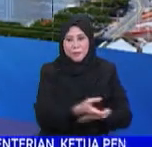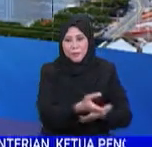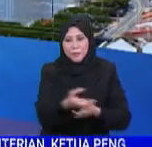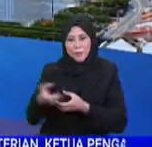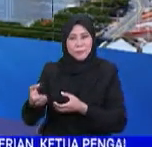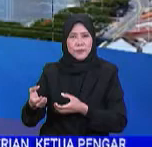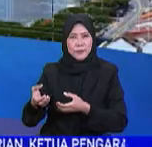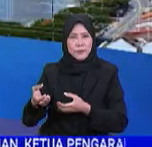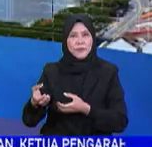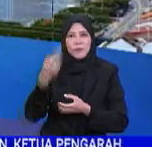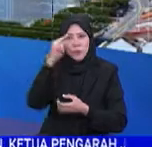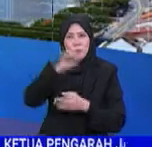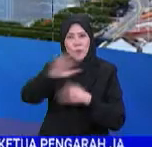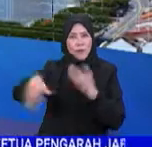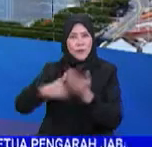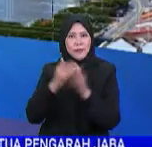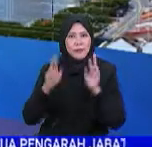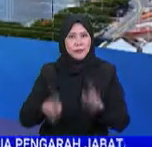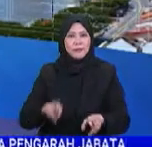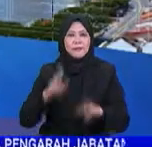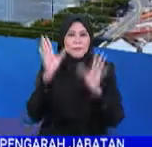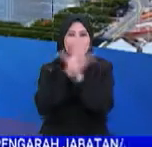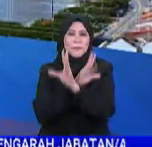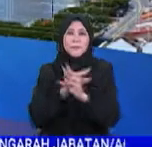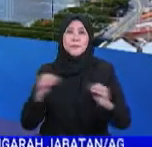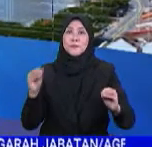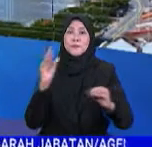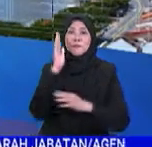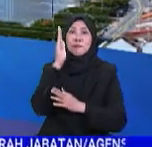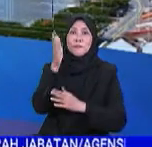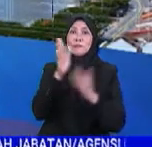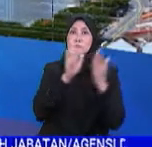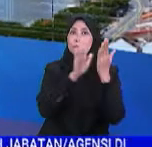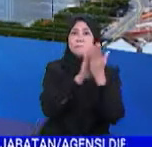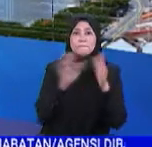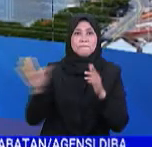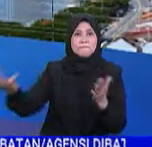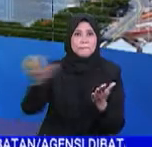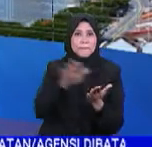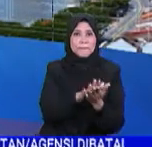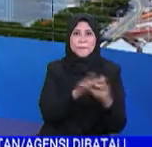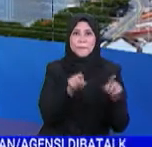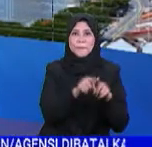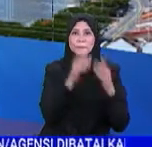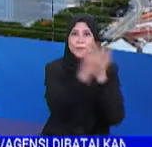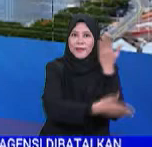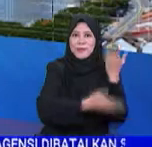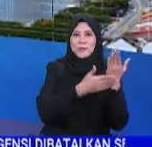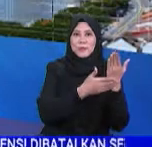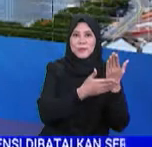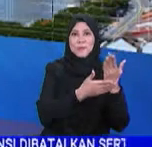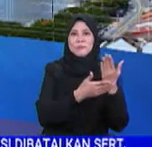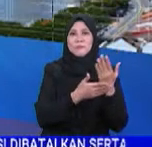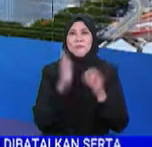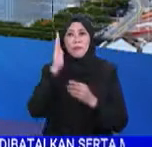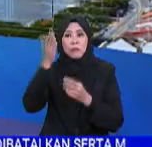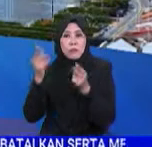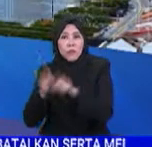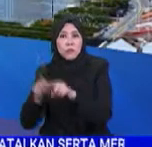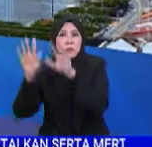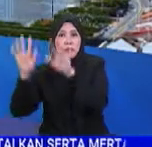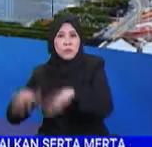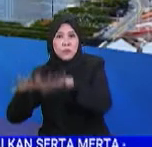Khairuddin Rahman kepada semua rakyat Sarawak yang bakal berdepan dengan situasi sama di Semenanjung dalam masa terdekat. Jelasnya